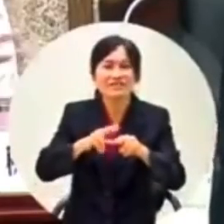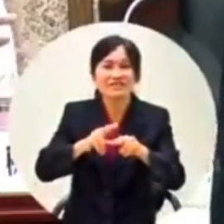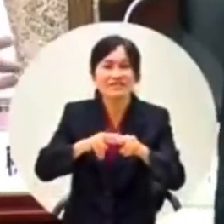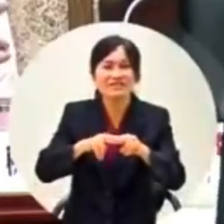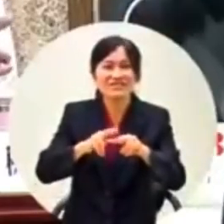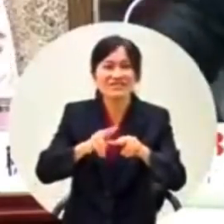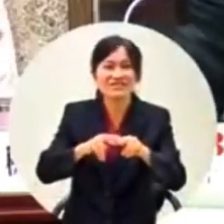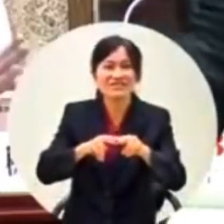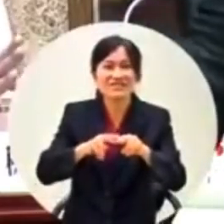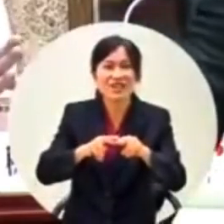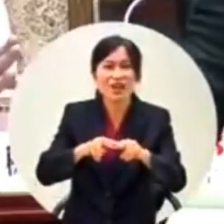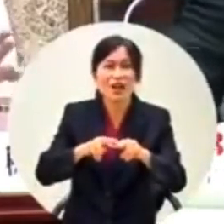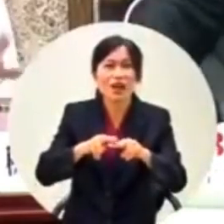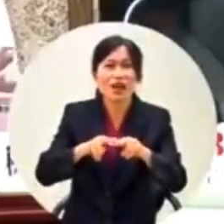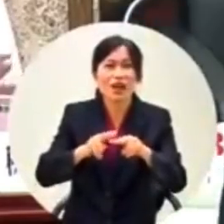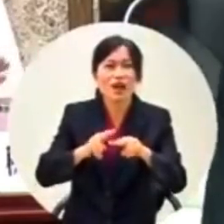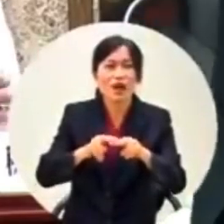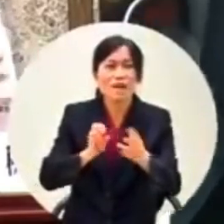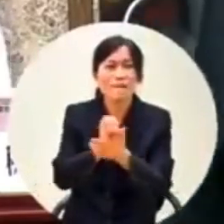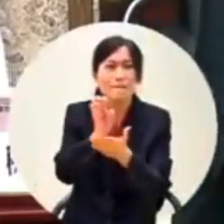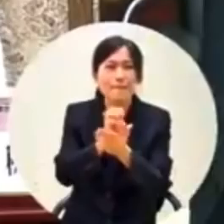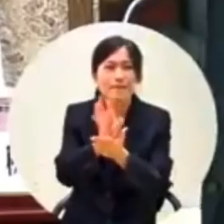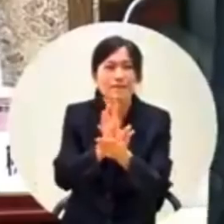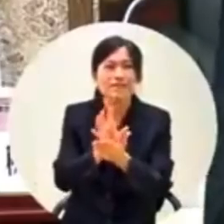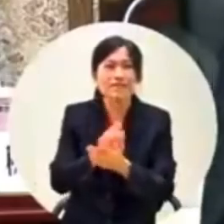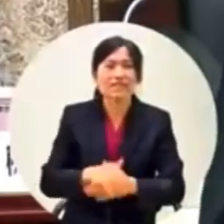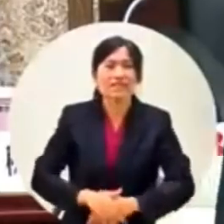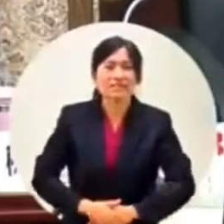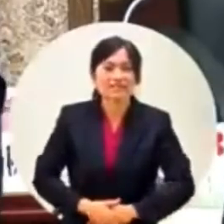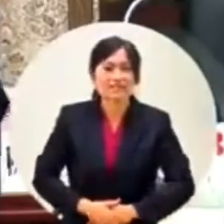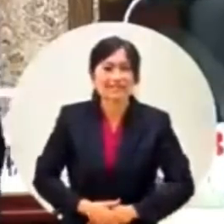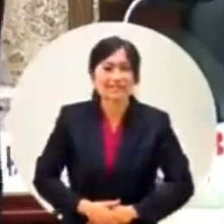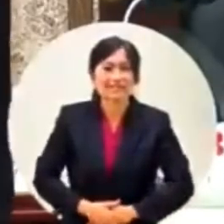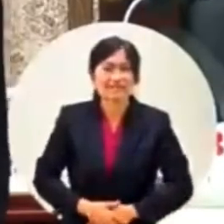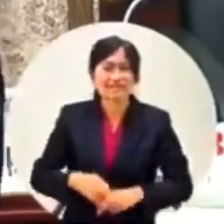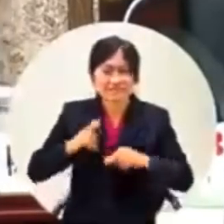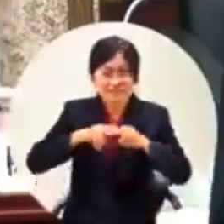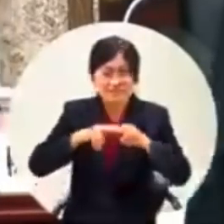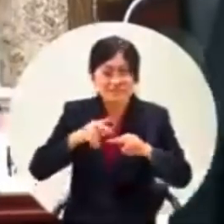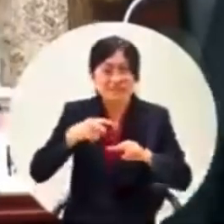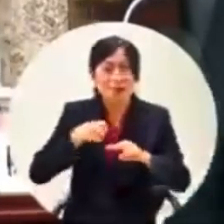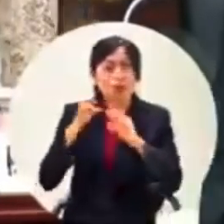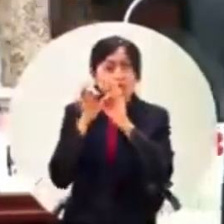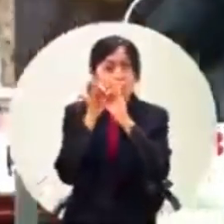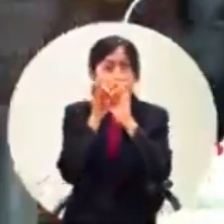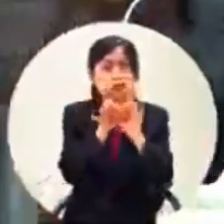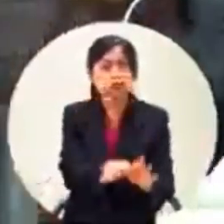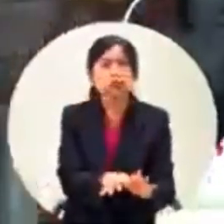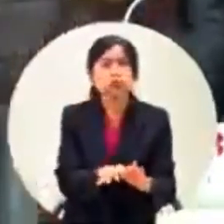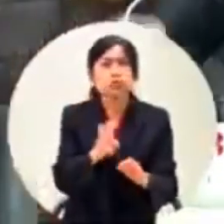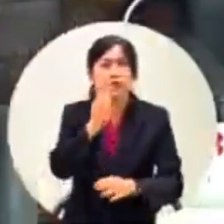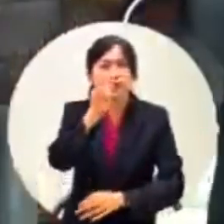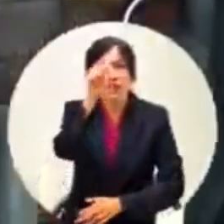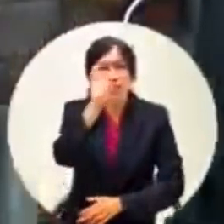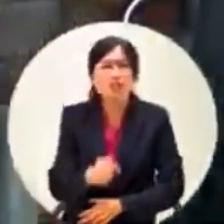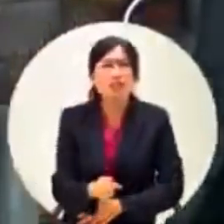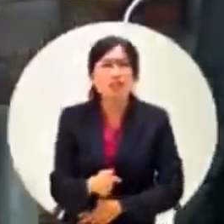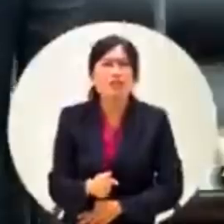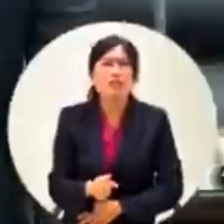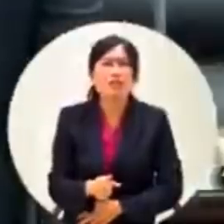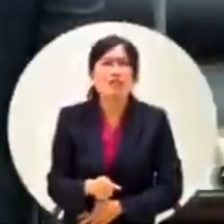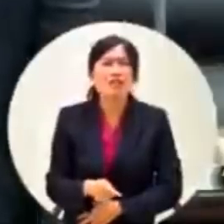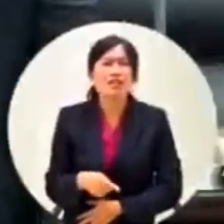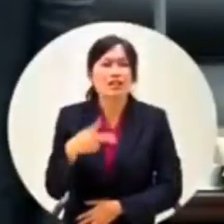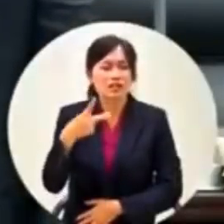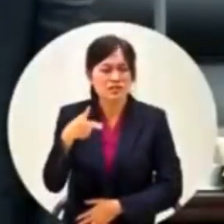守的估计是20亿啦，我来报告，就是情况是安尼。 是，你小姐吼，我跟说，一共计设20亿。 局长，请坐。 你跟问恁的幕